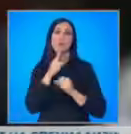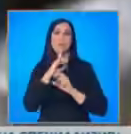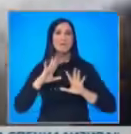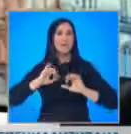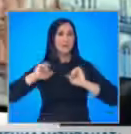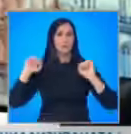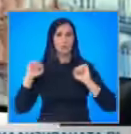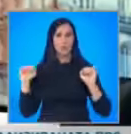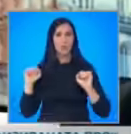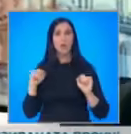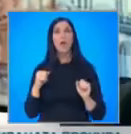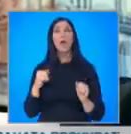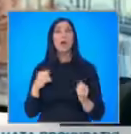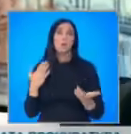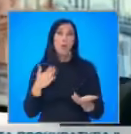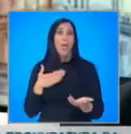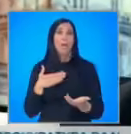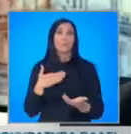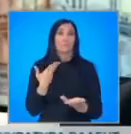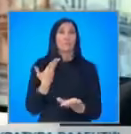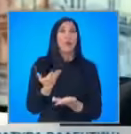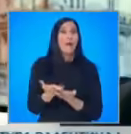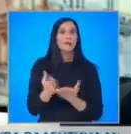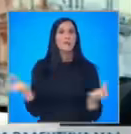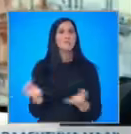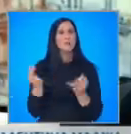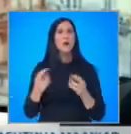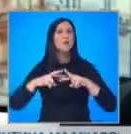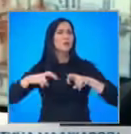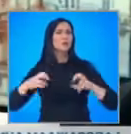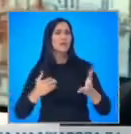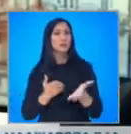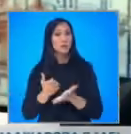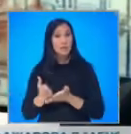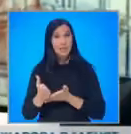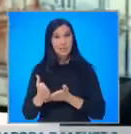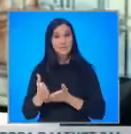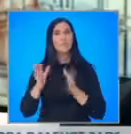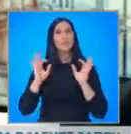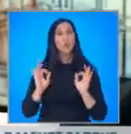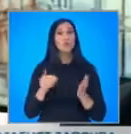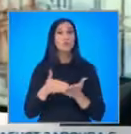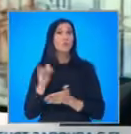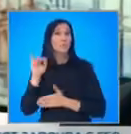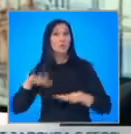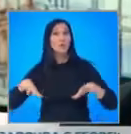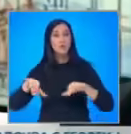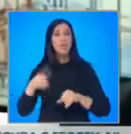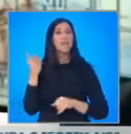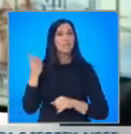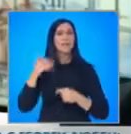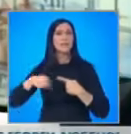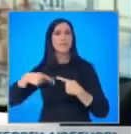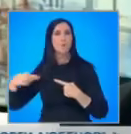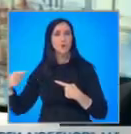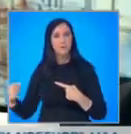демонстранти. Прилагани са специални разузнавателни средства, точно за да бъдат овладени тези